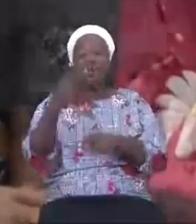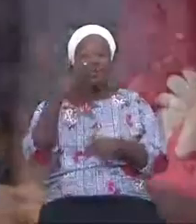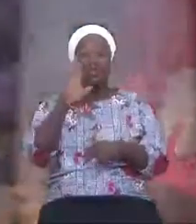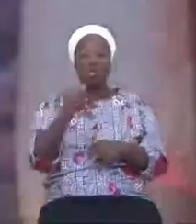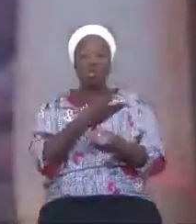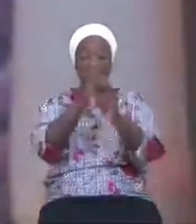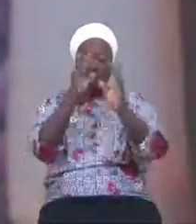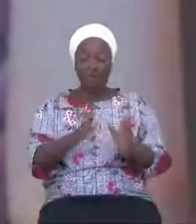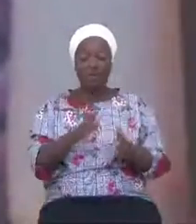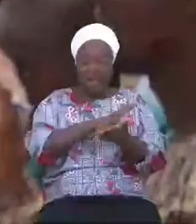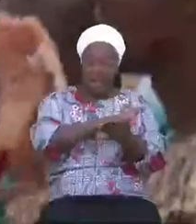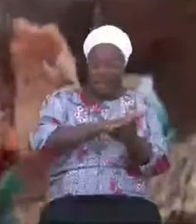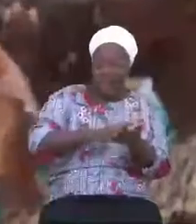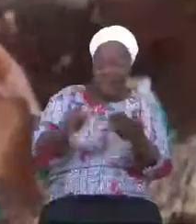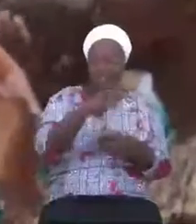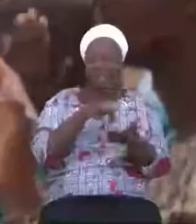libérateur clairement.